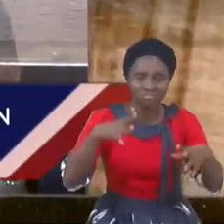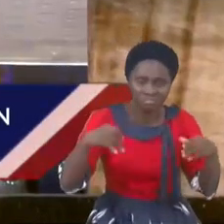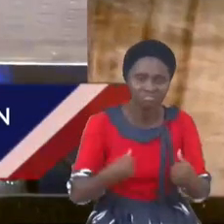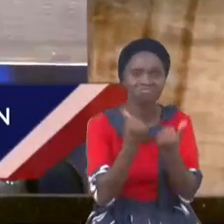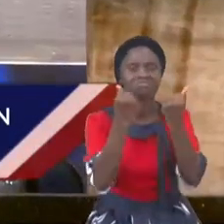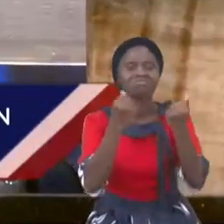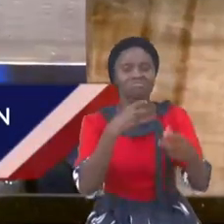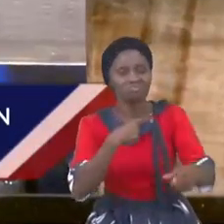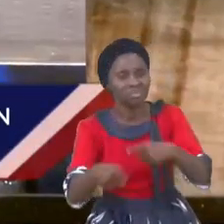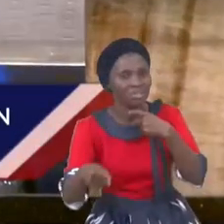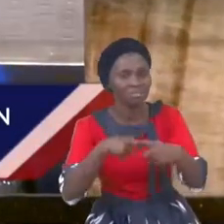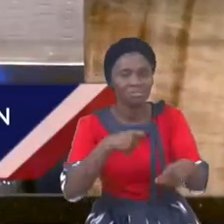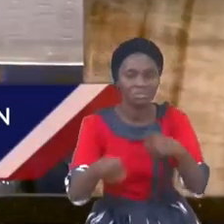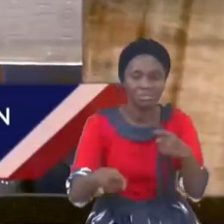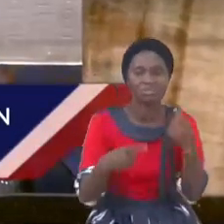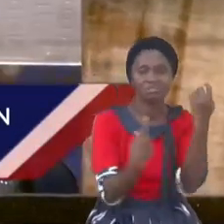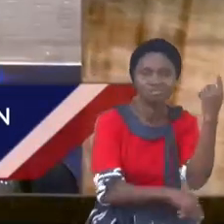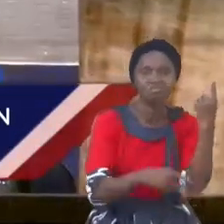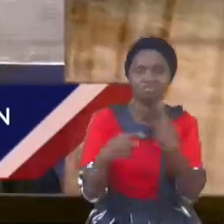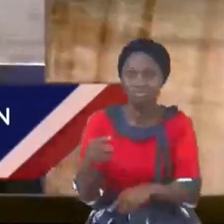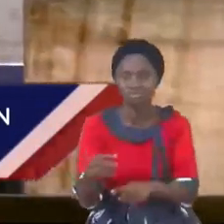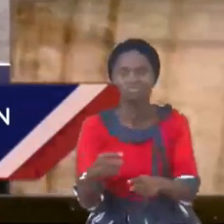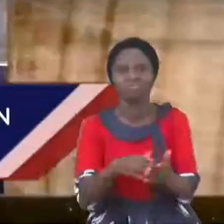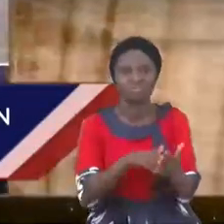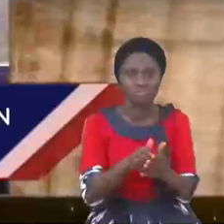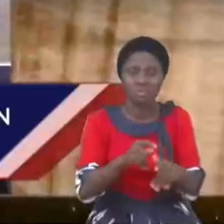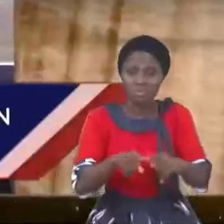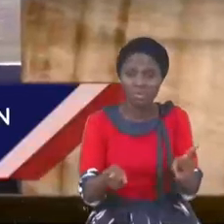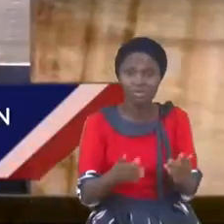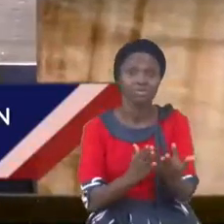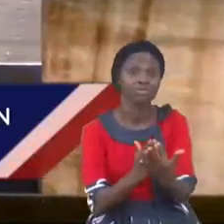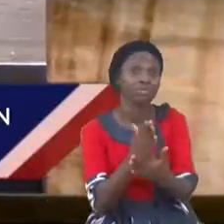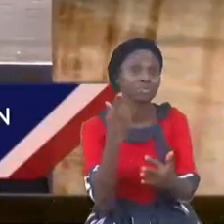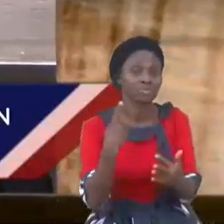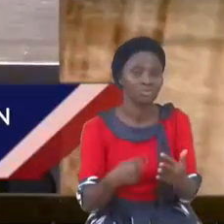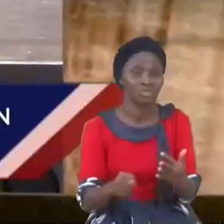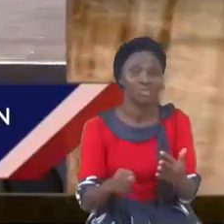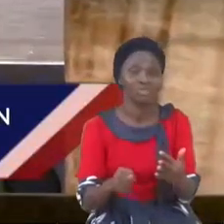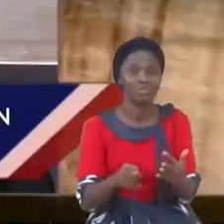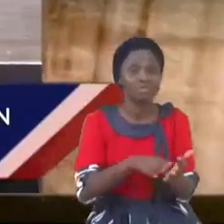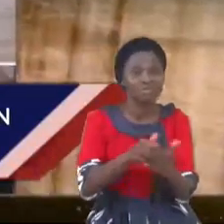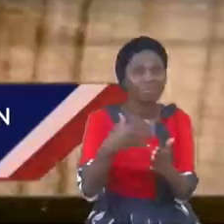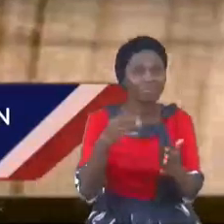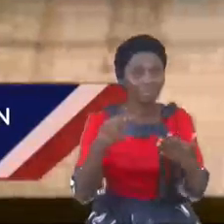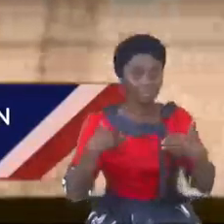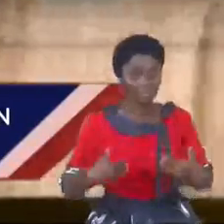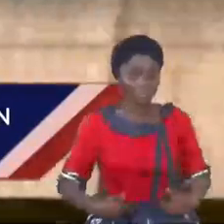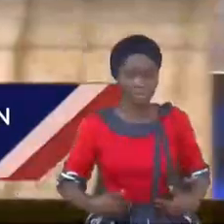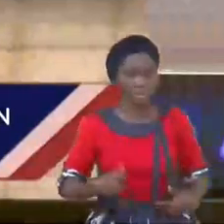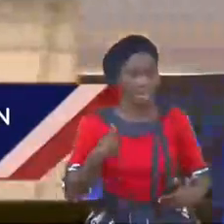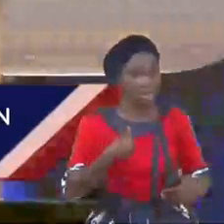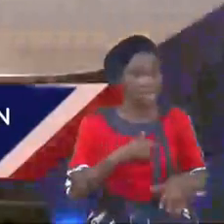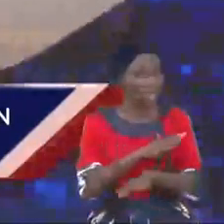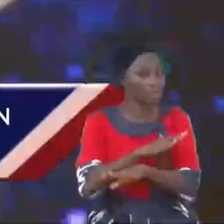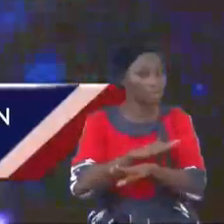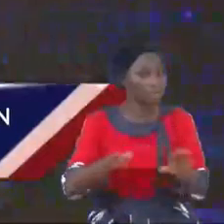défis, la persécution, l'infirmité, mais au travers de l'infirmité de la chair, je n'ai pas dit que je ne